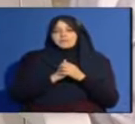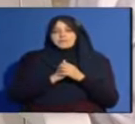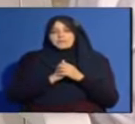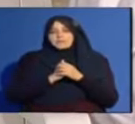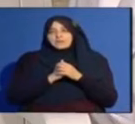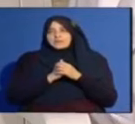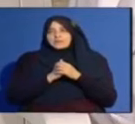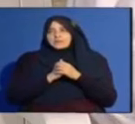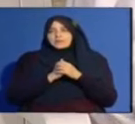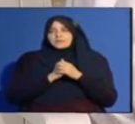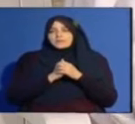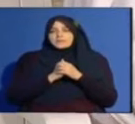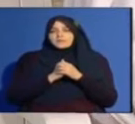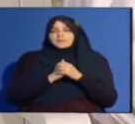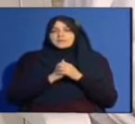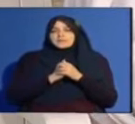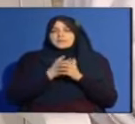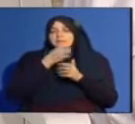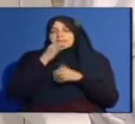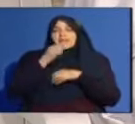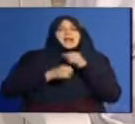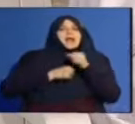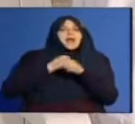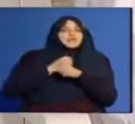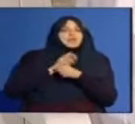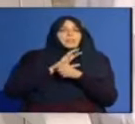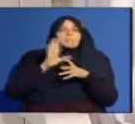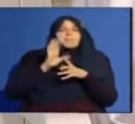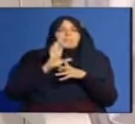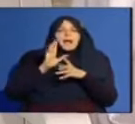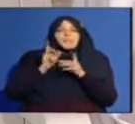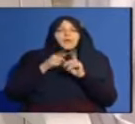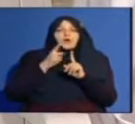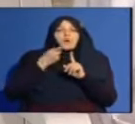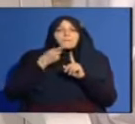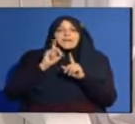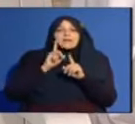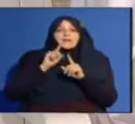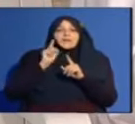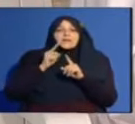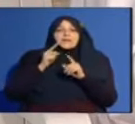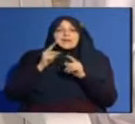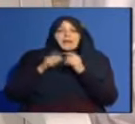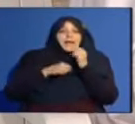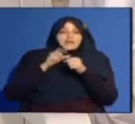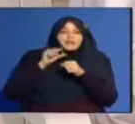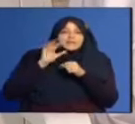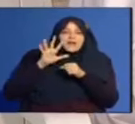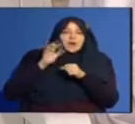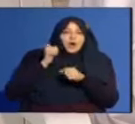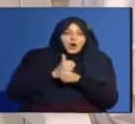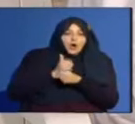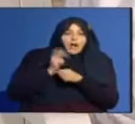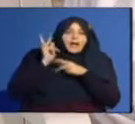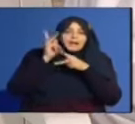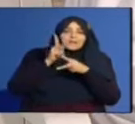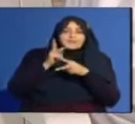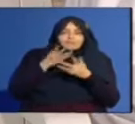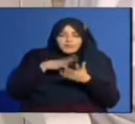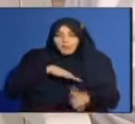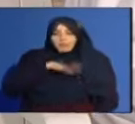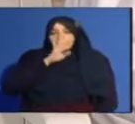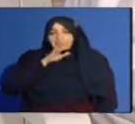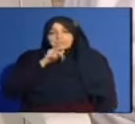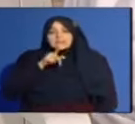قريبا الكبير والصغير. أكيد. ولكن كيف أنه وصل وجد هذا الهم، وفعلا لأنه